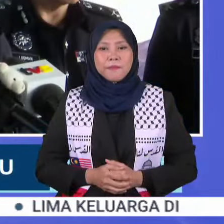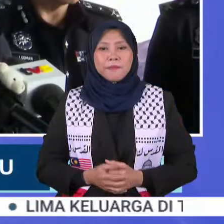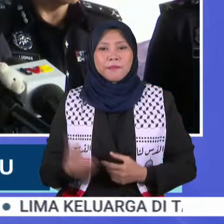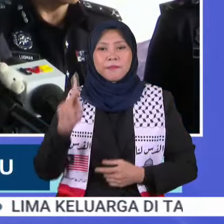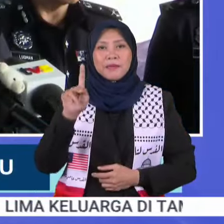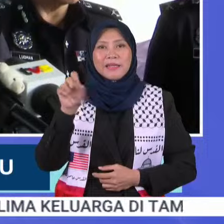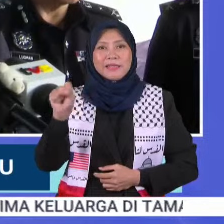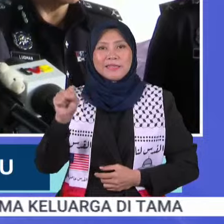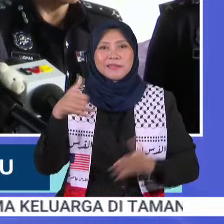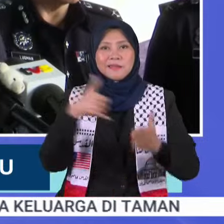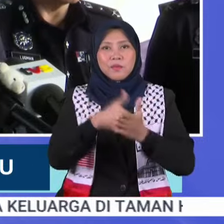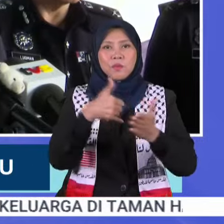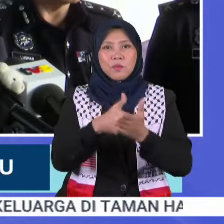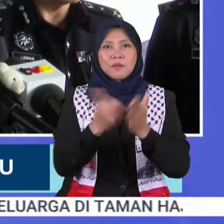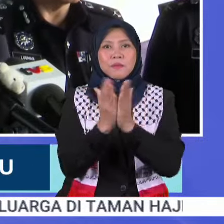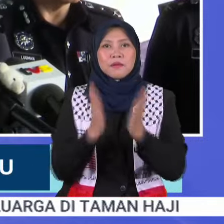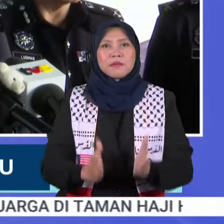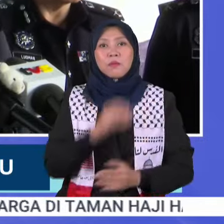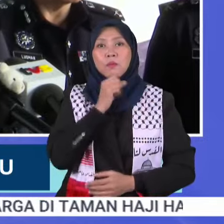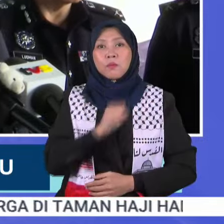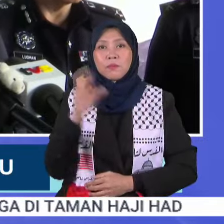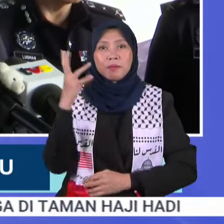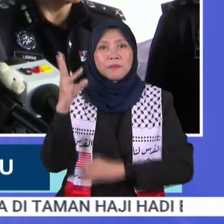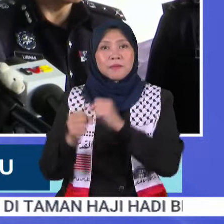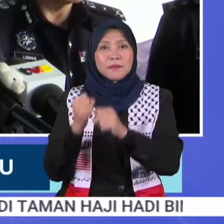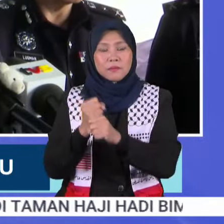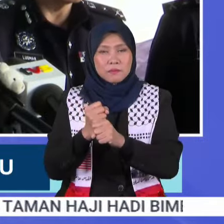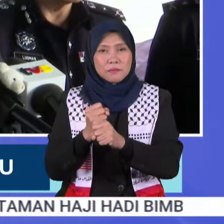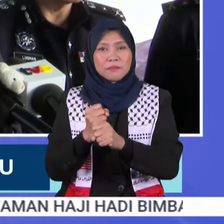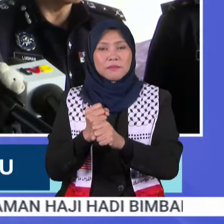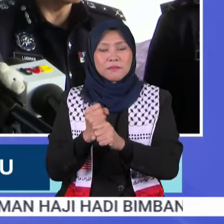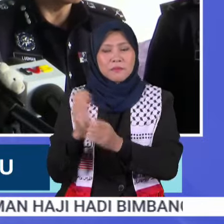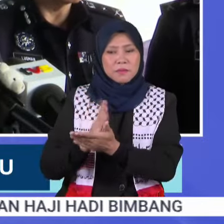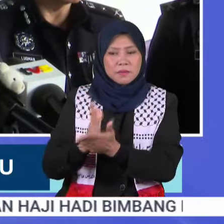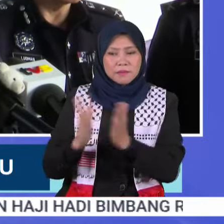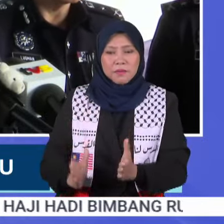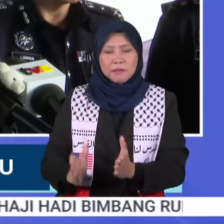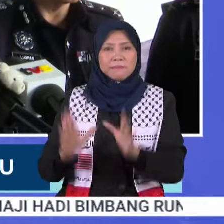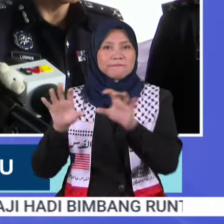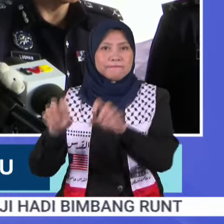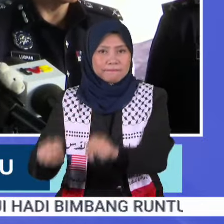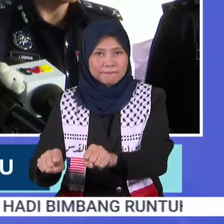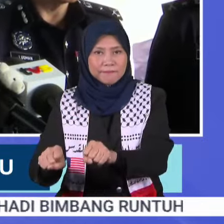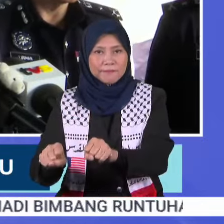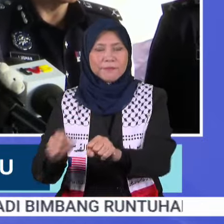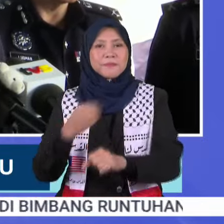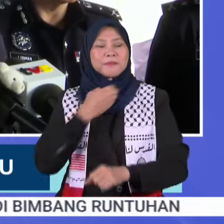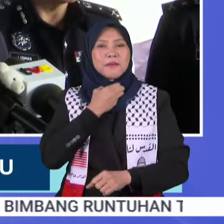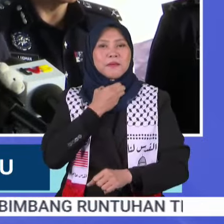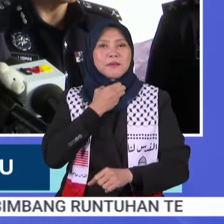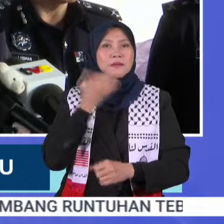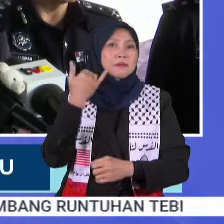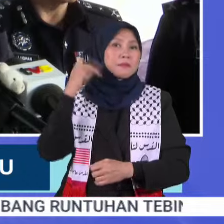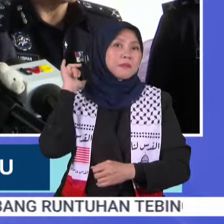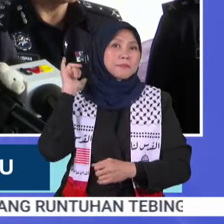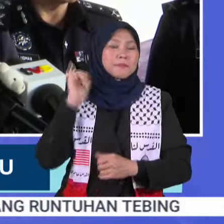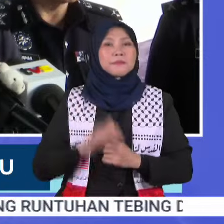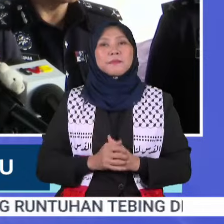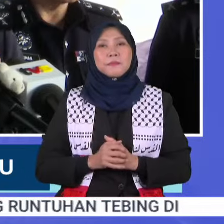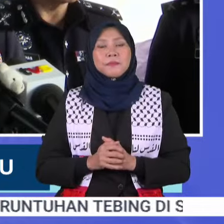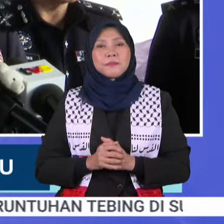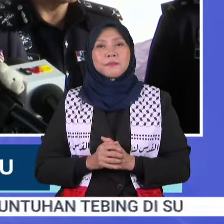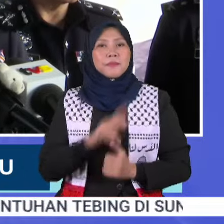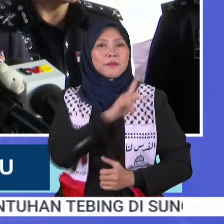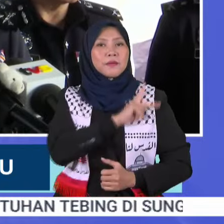Mengenai kes rogol pelajar perempuan 16 tahun oleh sarjan polis, suspek telah ditahan di Perak tengah semalam.